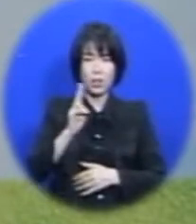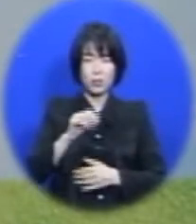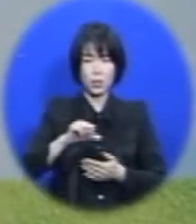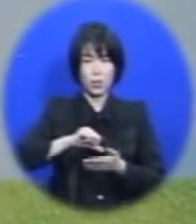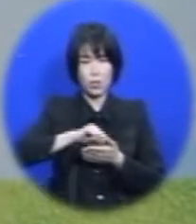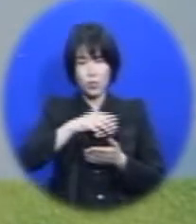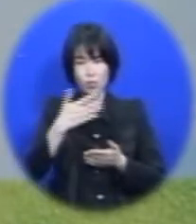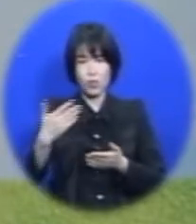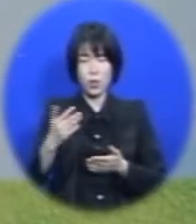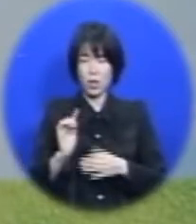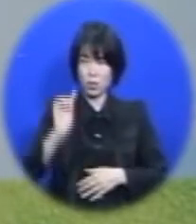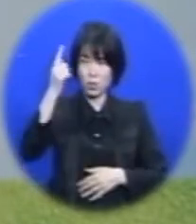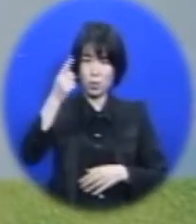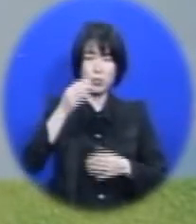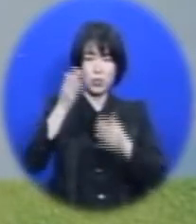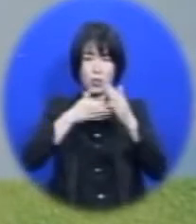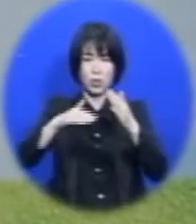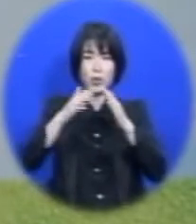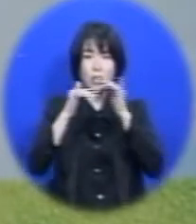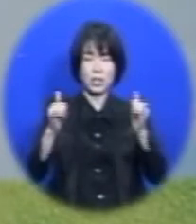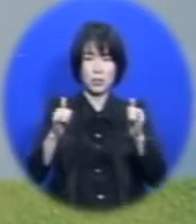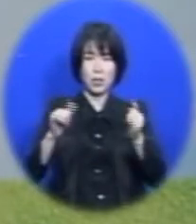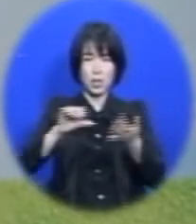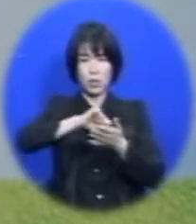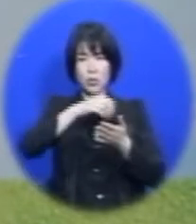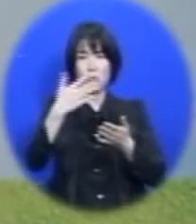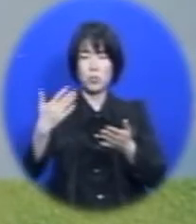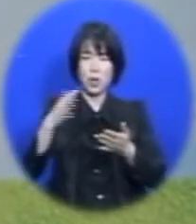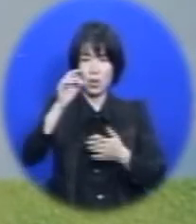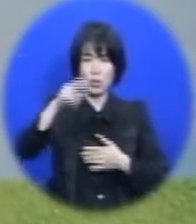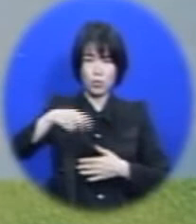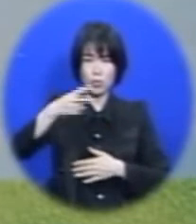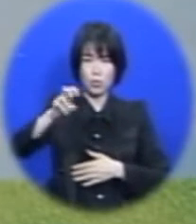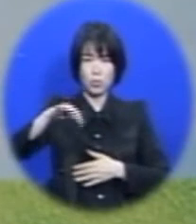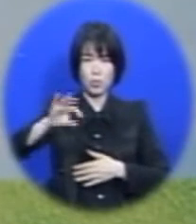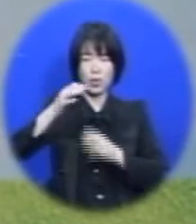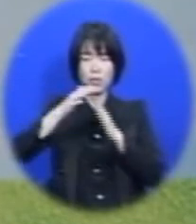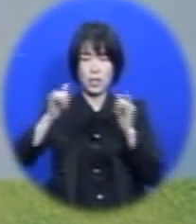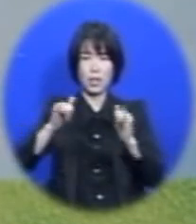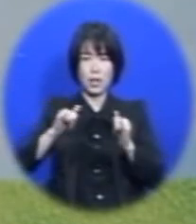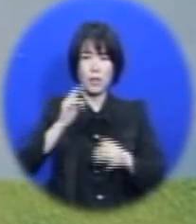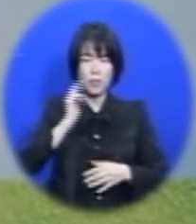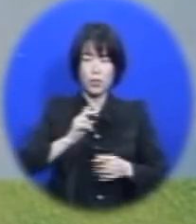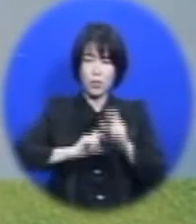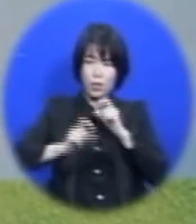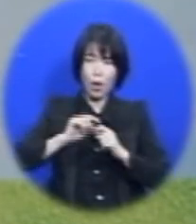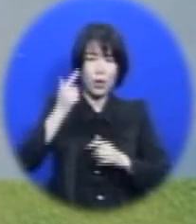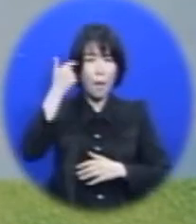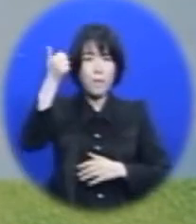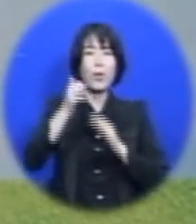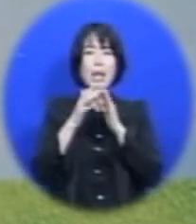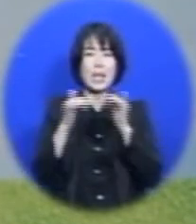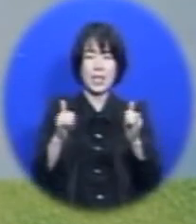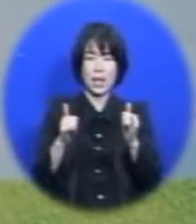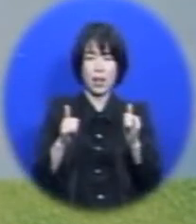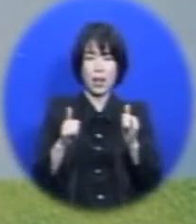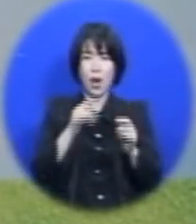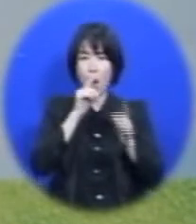공직자, 높은 지위에 있는 분, 아주 유명한 유명인들, 심지어 목회자들까지도